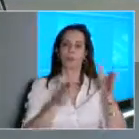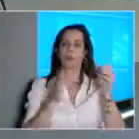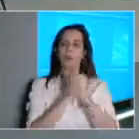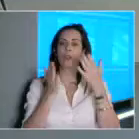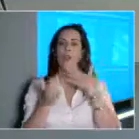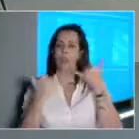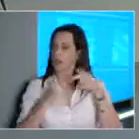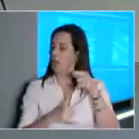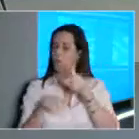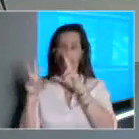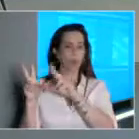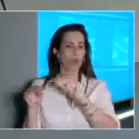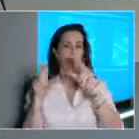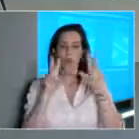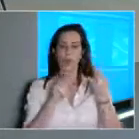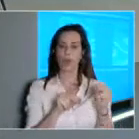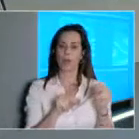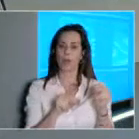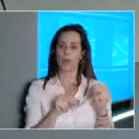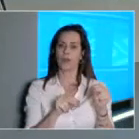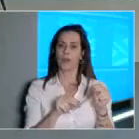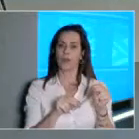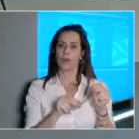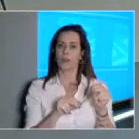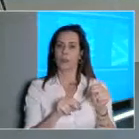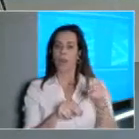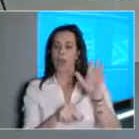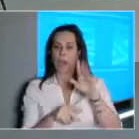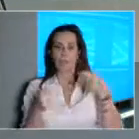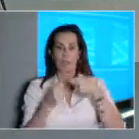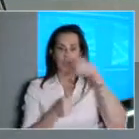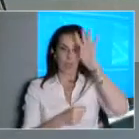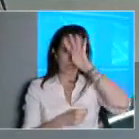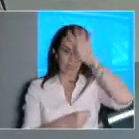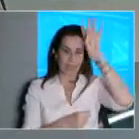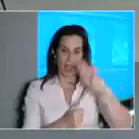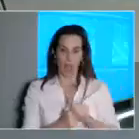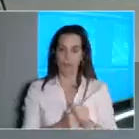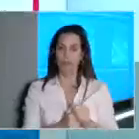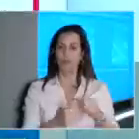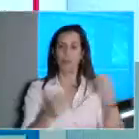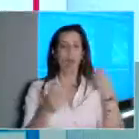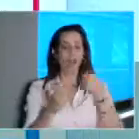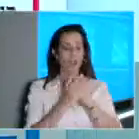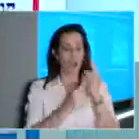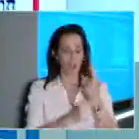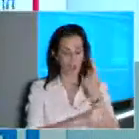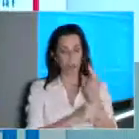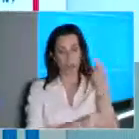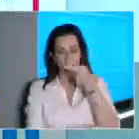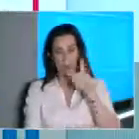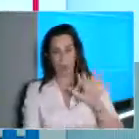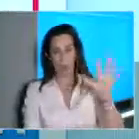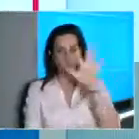ישראל היום. גם כאן כותרת גג של ישראל היום היא הנושא האיראני. עד שיפלו בטילים גרעיניים